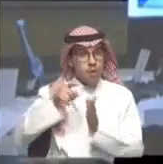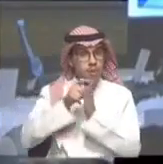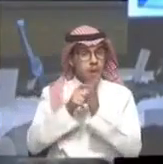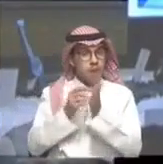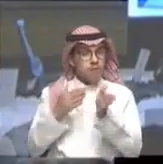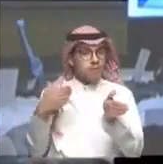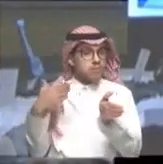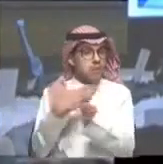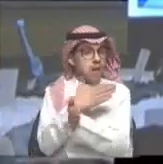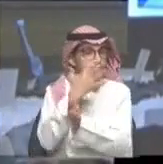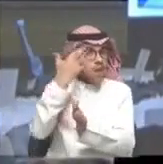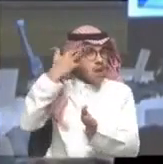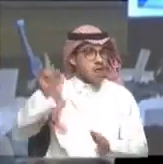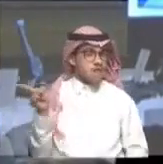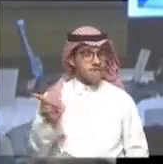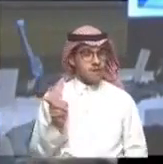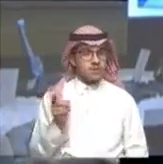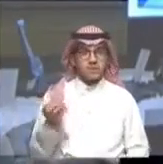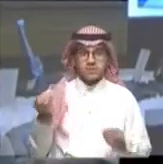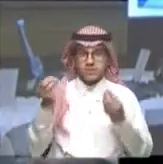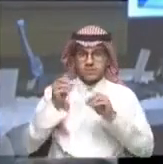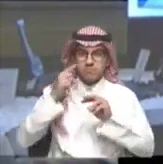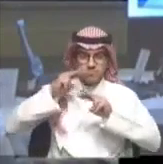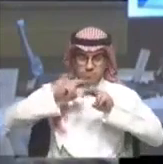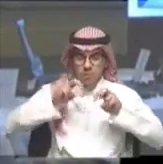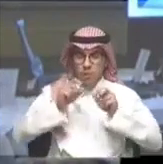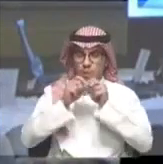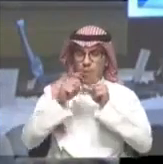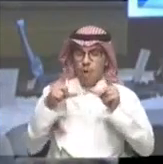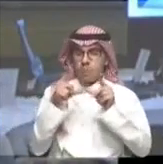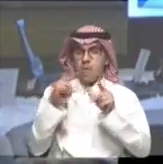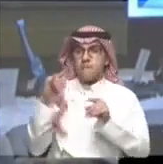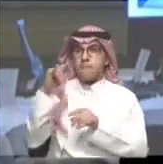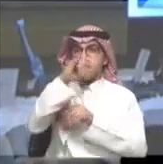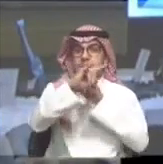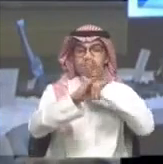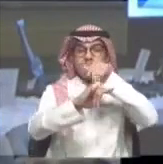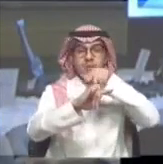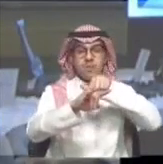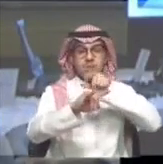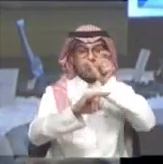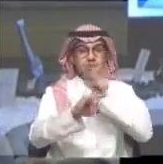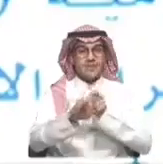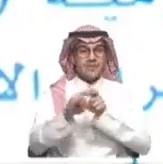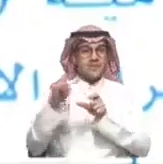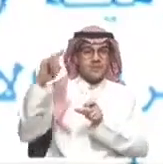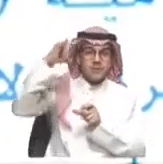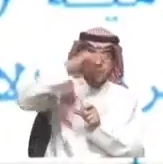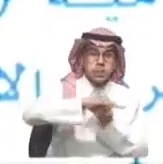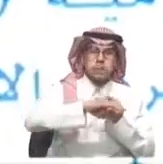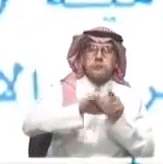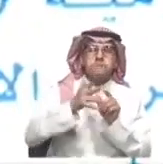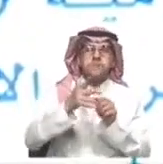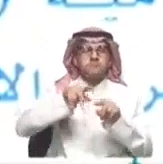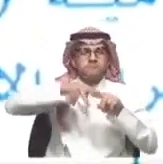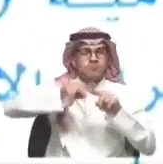الميليشيا الحوثية أعلنت قبل فترة بامتلاكها بعض القدرات فيما يخص الطائرات بدون طيار وتهديدها للأمن الإقليمي والدولي. نعلم